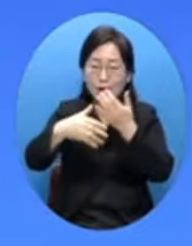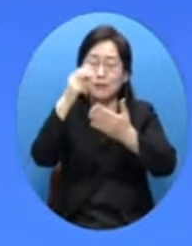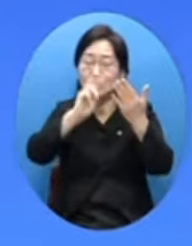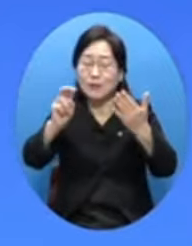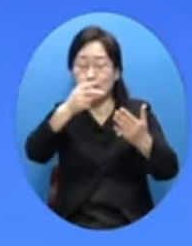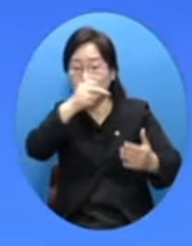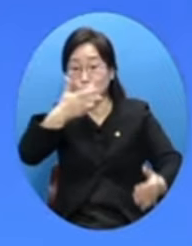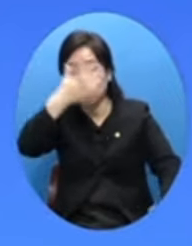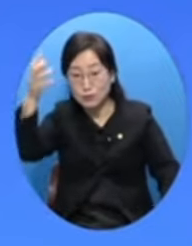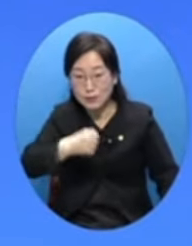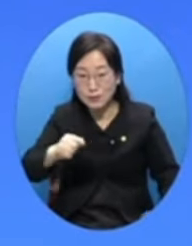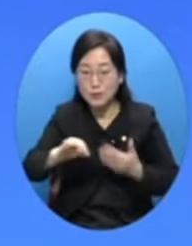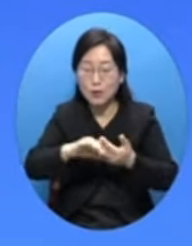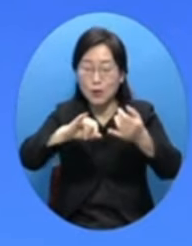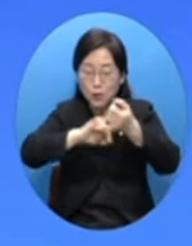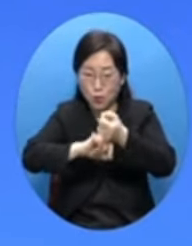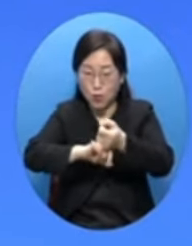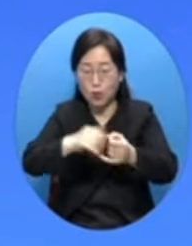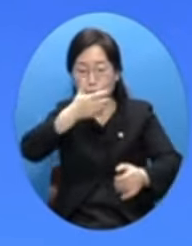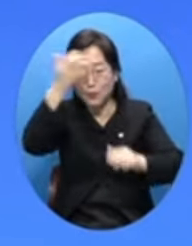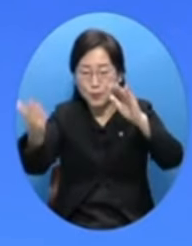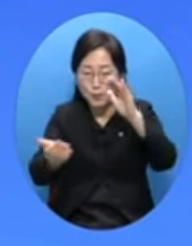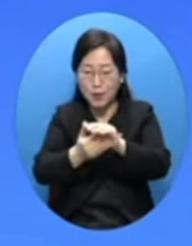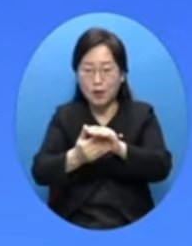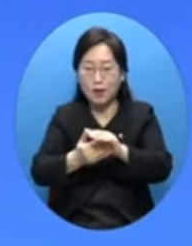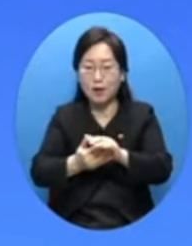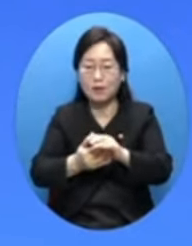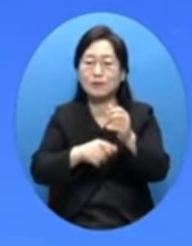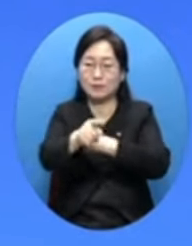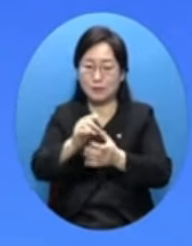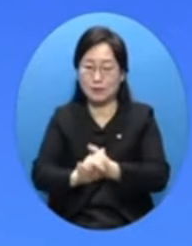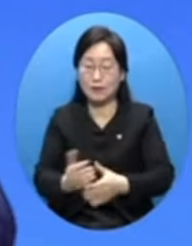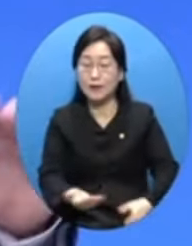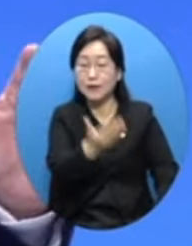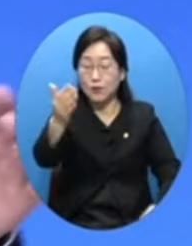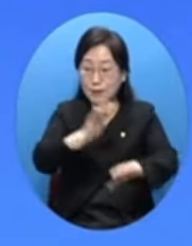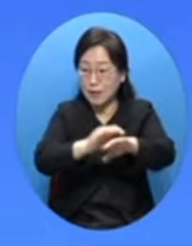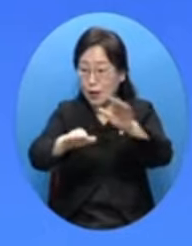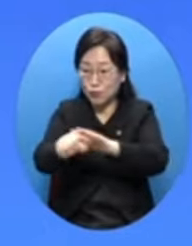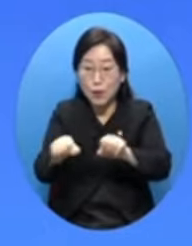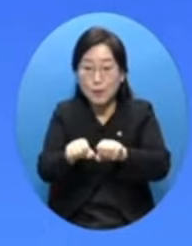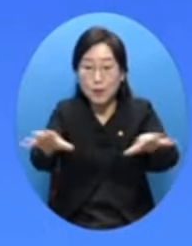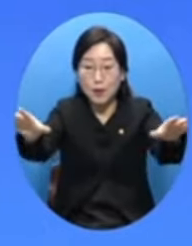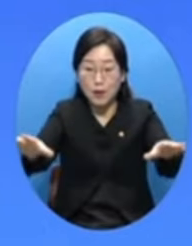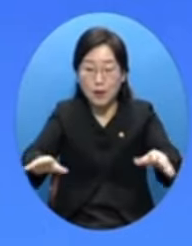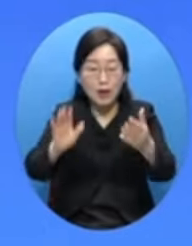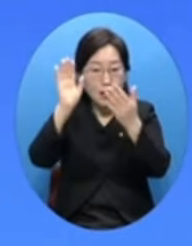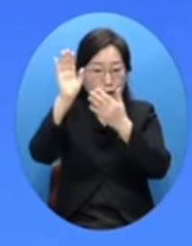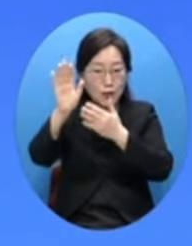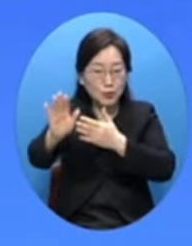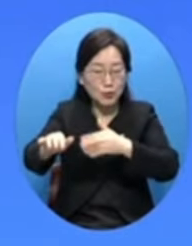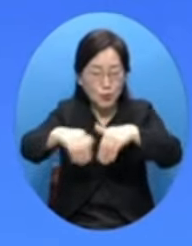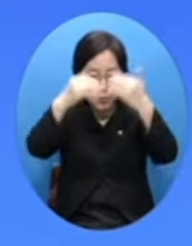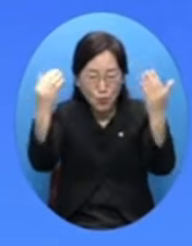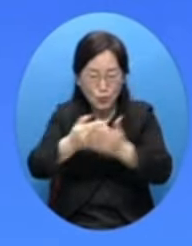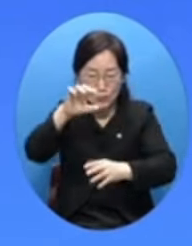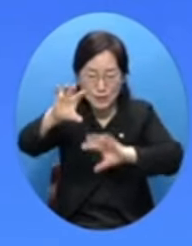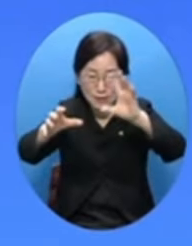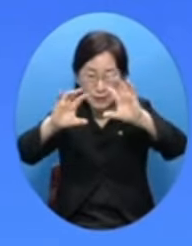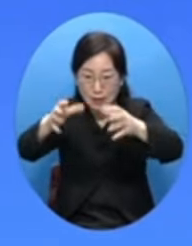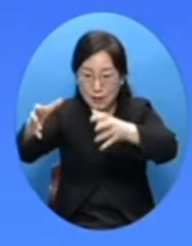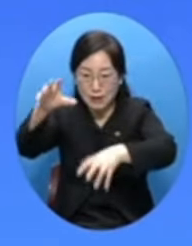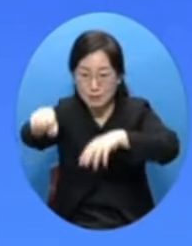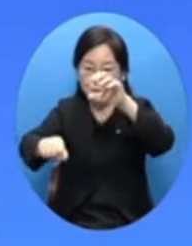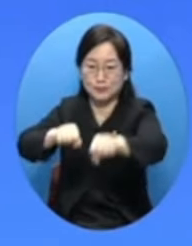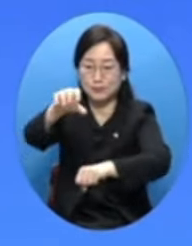나아가면 반드시 꿈이 이루어진다고 하는 약속입니다 너희가 좌로 퍼져 나가며 앞으로 모든 열방을 얻게 되는 그러한